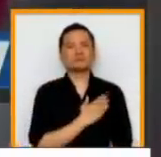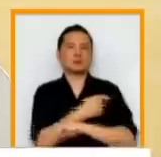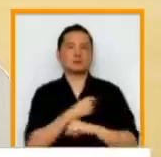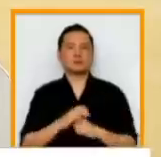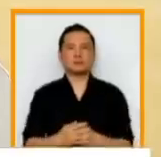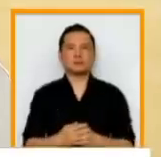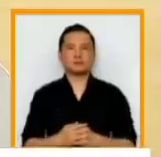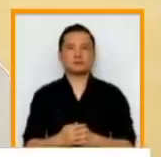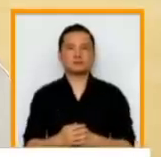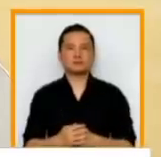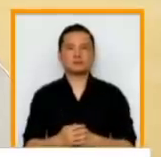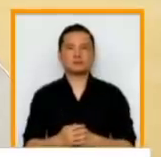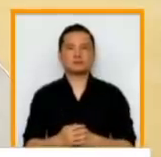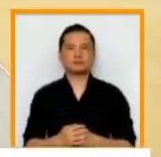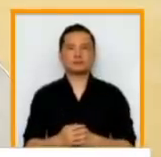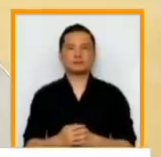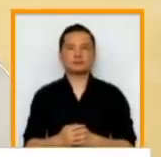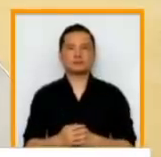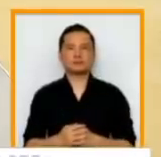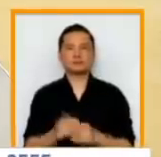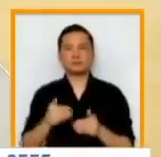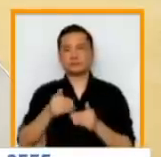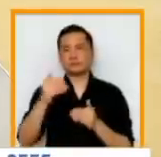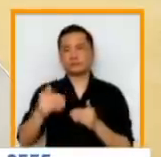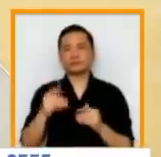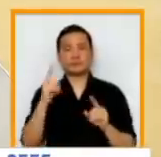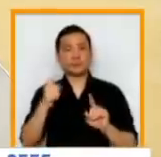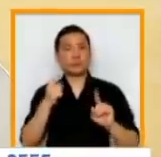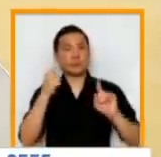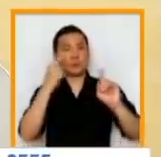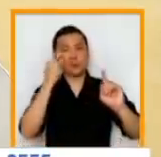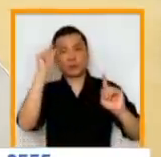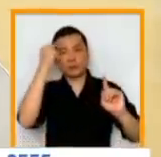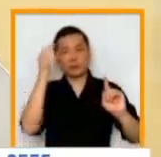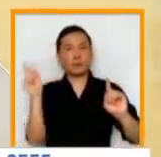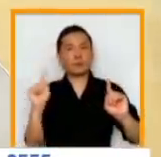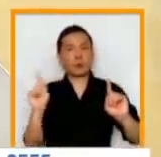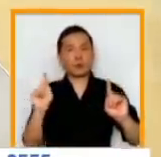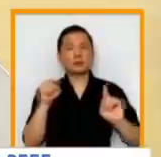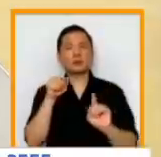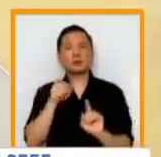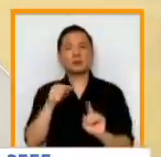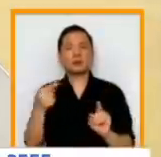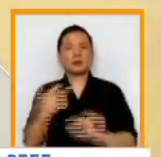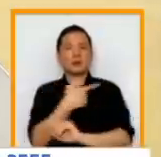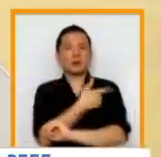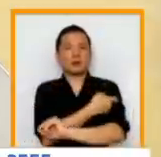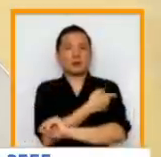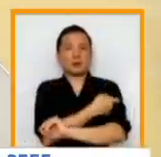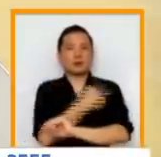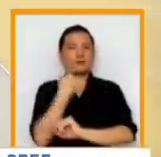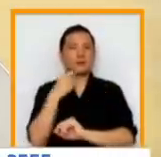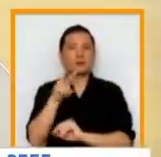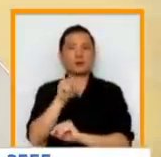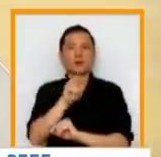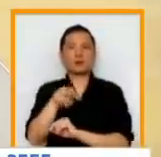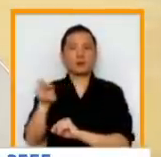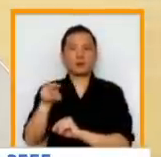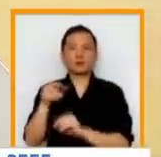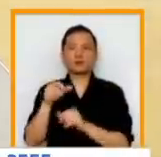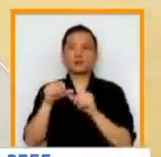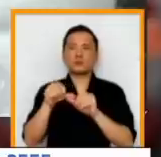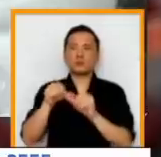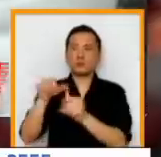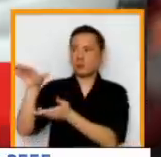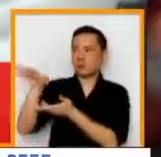Pilipino. Target ng gobyerno na makapag-repackage ng COVID vaccine sa 2022 para masiguro ang patuloy na supply sa bansa.